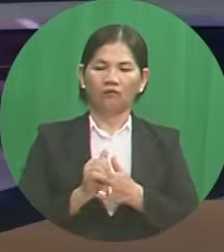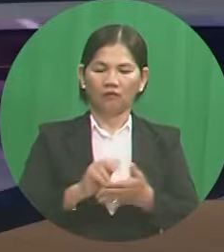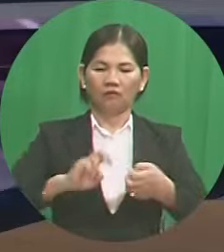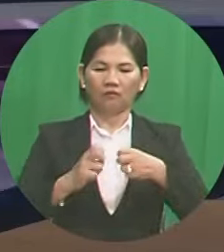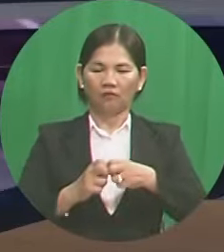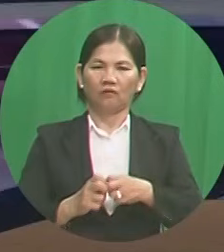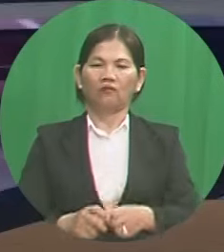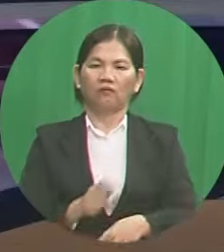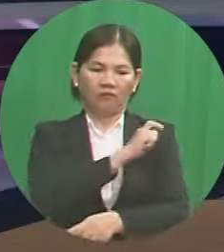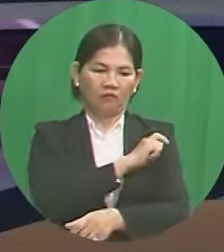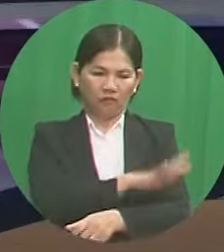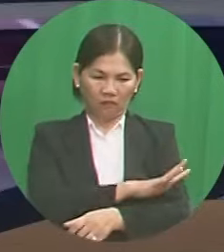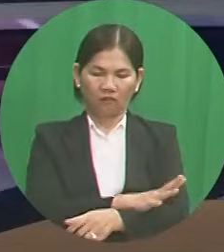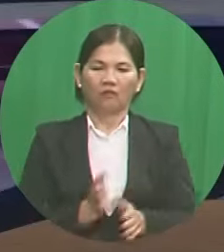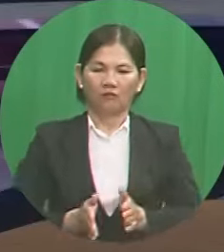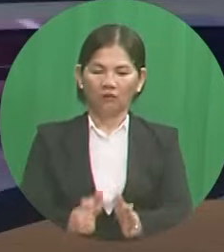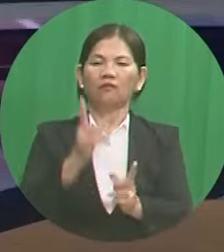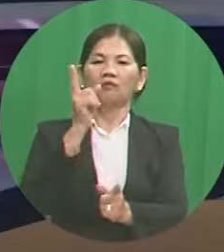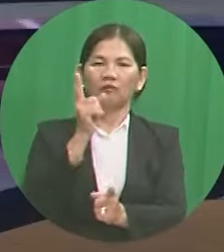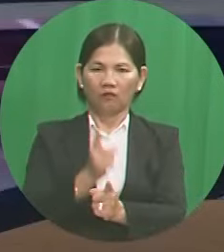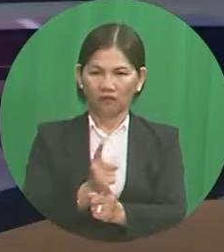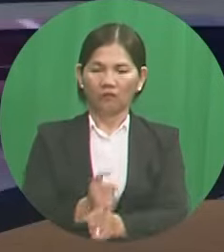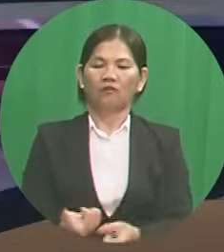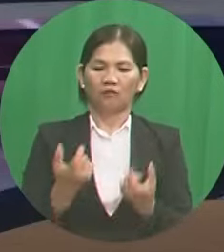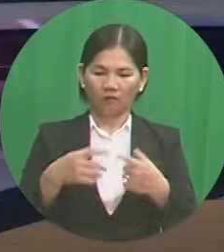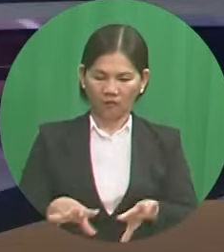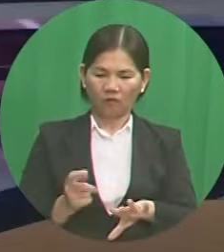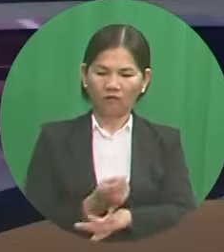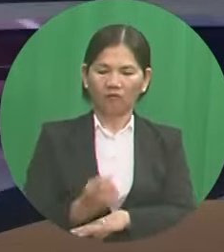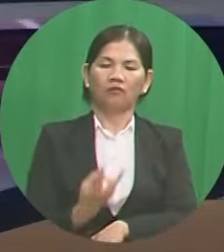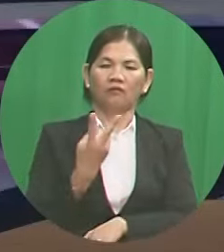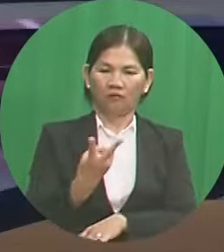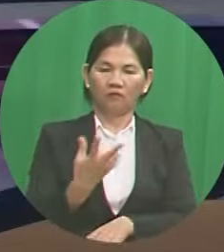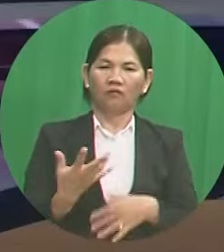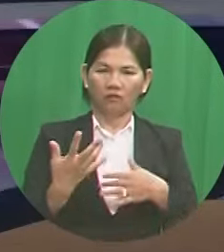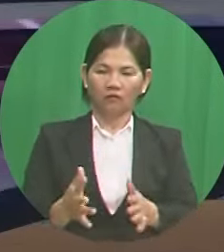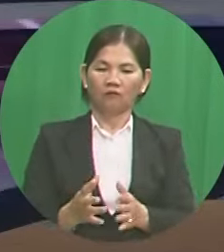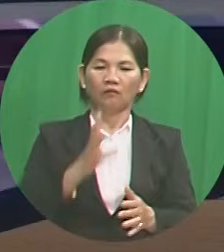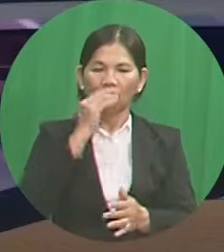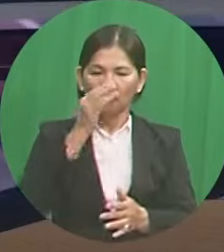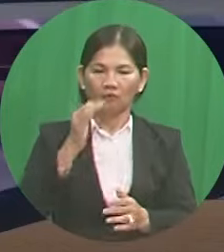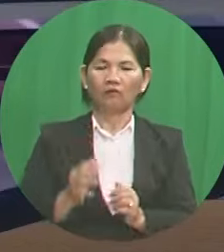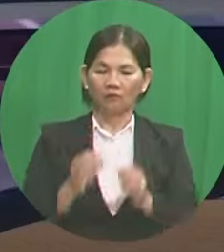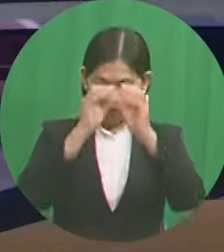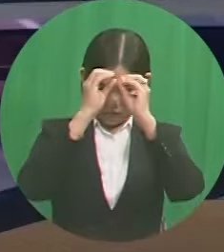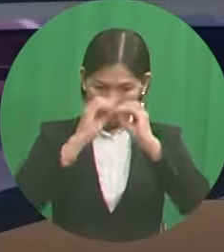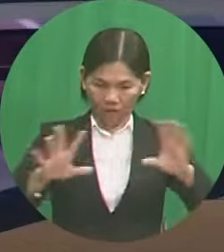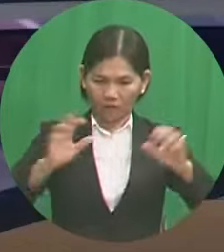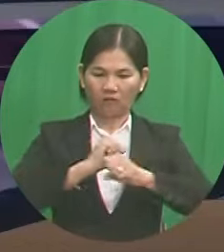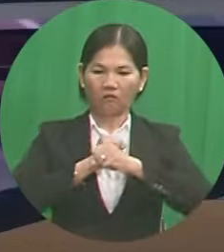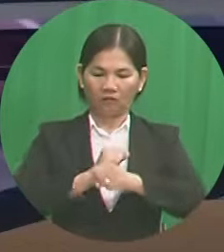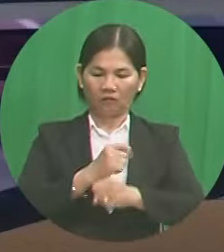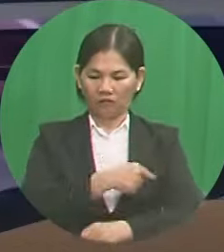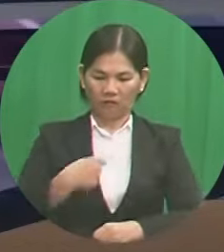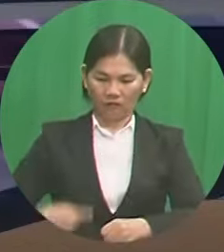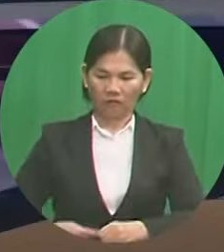ប៉ាឡេស្ទីនត្រឡប់មកកាន់ផ្លូវដ៏ត្រឹមត្រូវនៃដំណោះស្រាយរដ្ឋពីរនេះបើតាមការអះអាងរបស់អ្នកនាំពាក្យក្រសួងការបរទេ